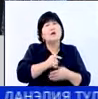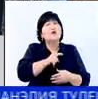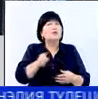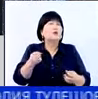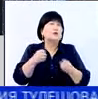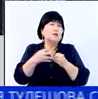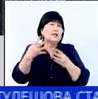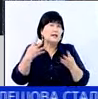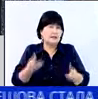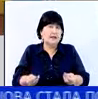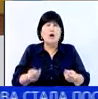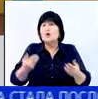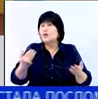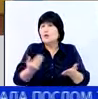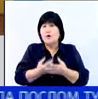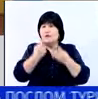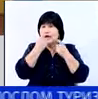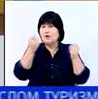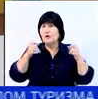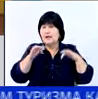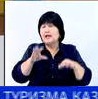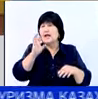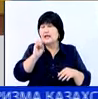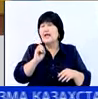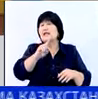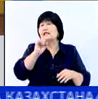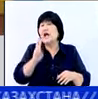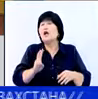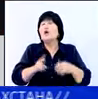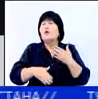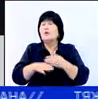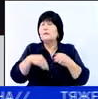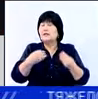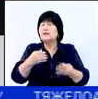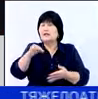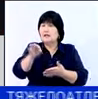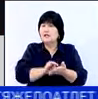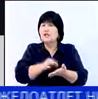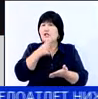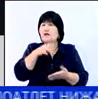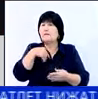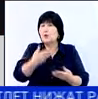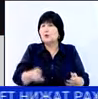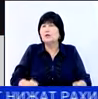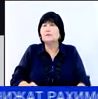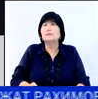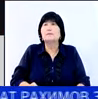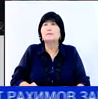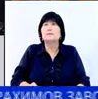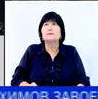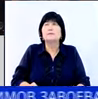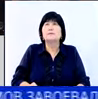минимум 15 дней. Новая информационная система ЕЗАН Кумега предоставляет все данные за считанные минуты.